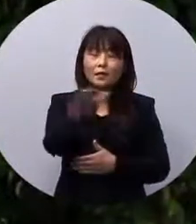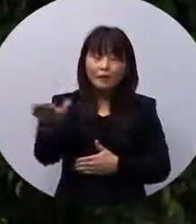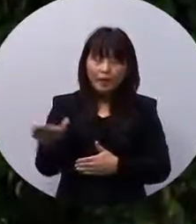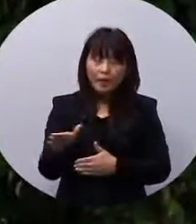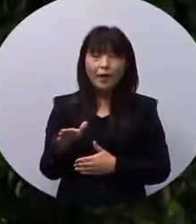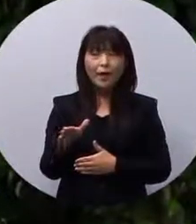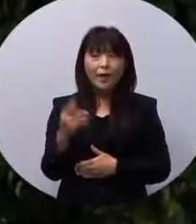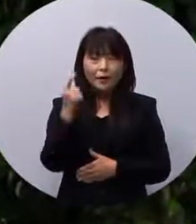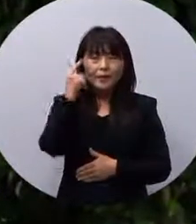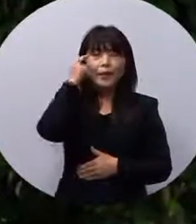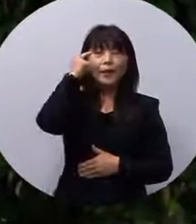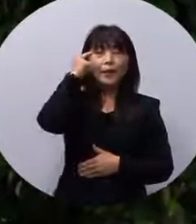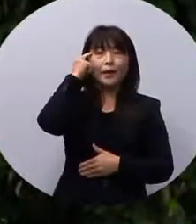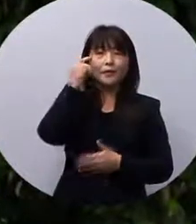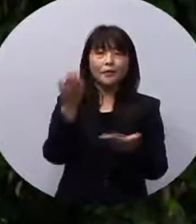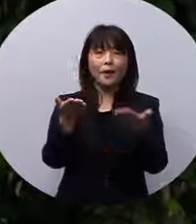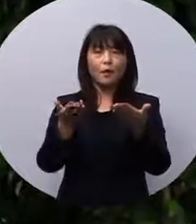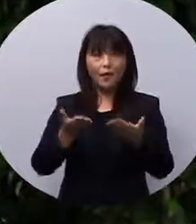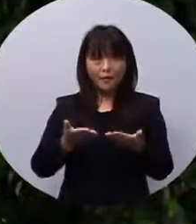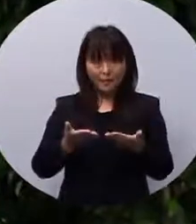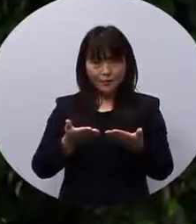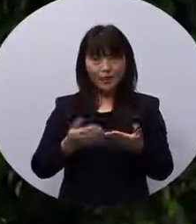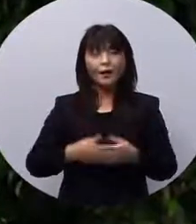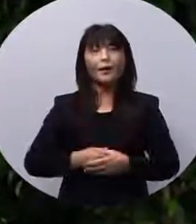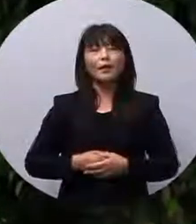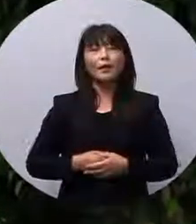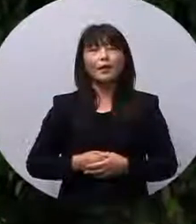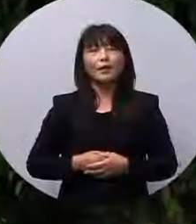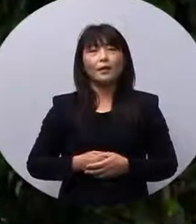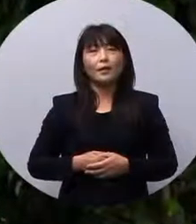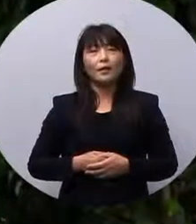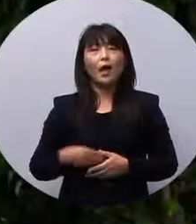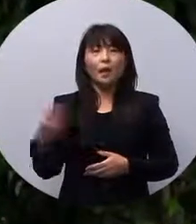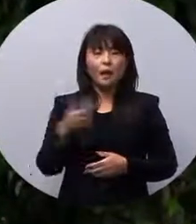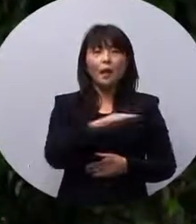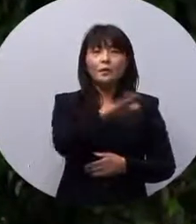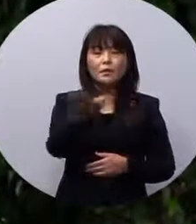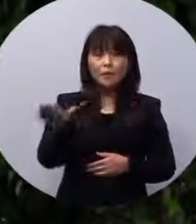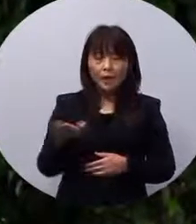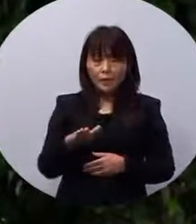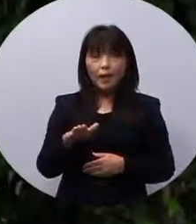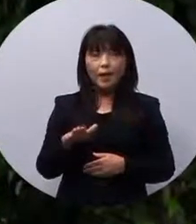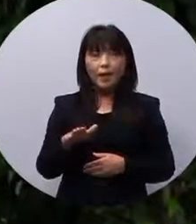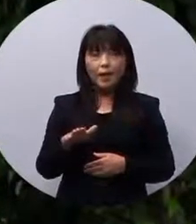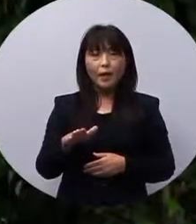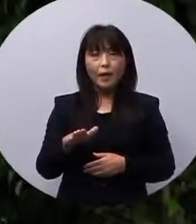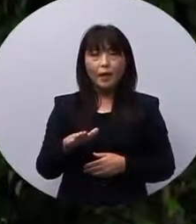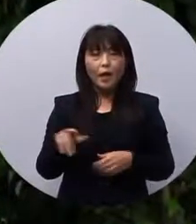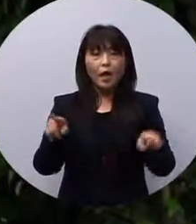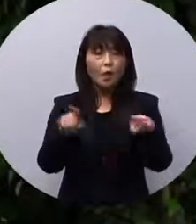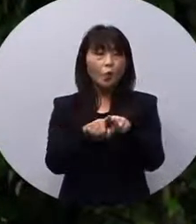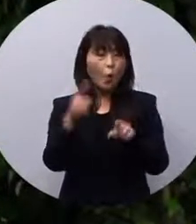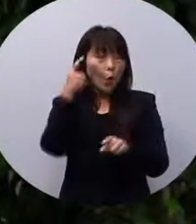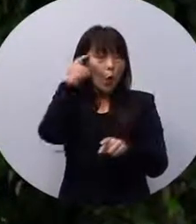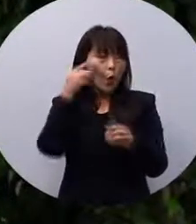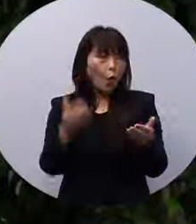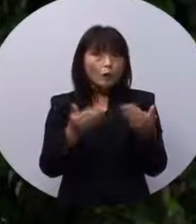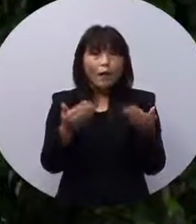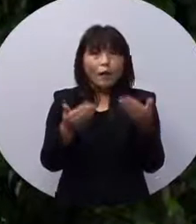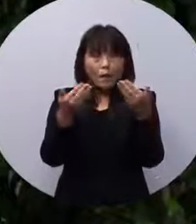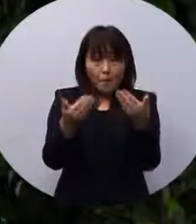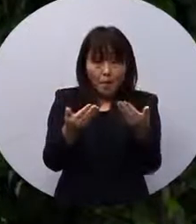実感をしていただき、そしてみんなでですね、共感を高めなが